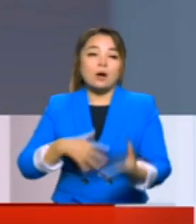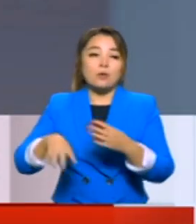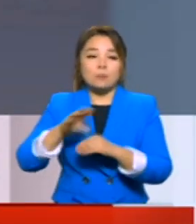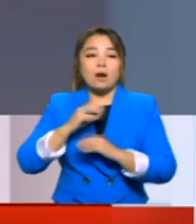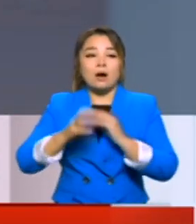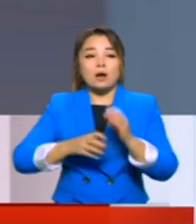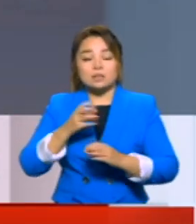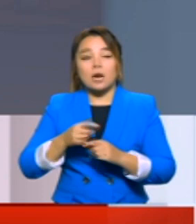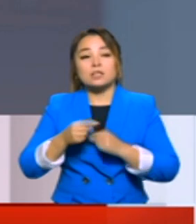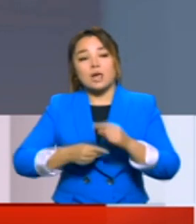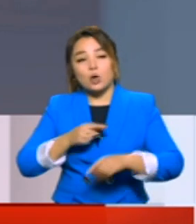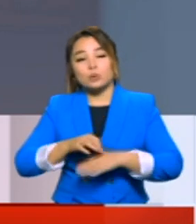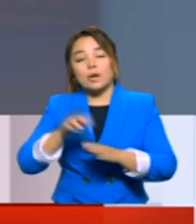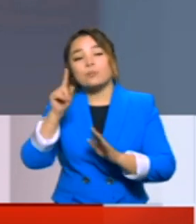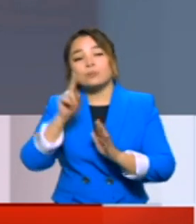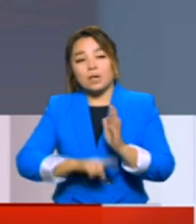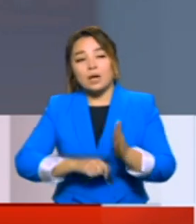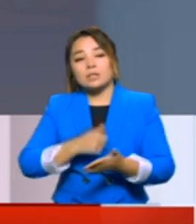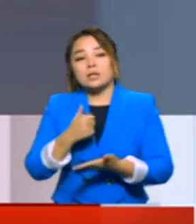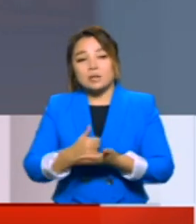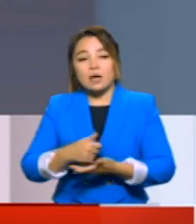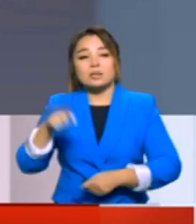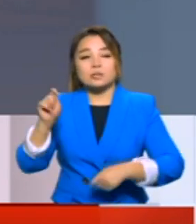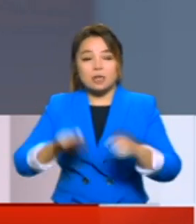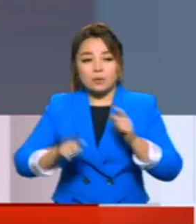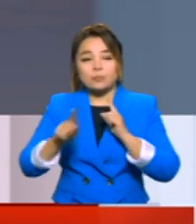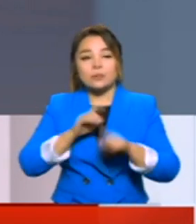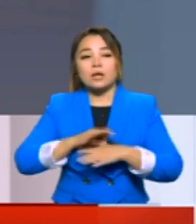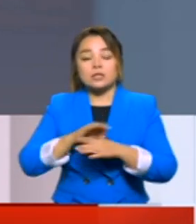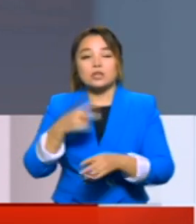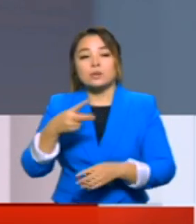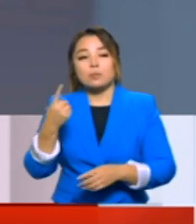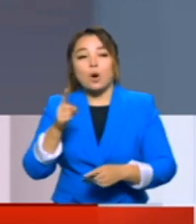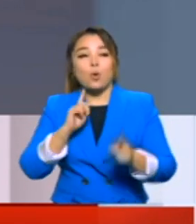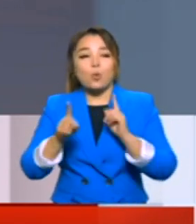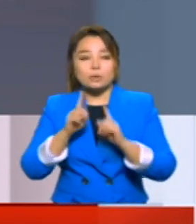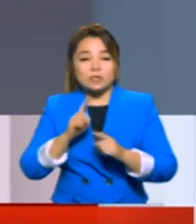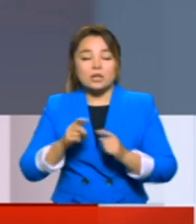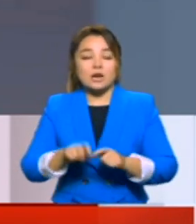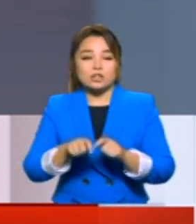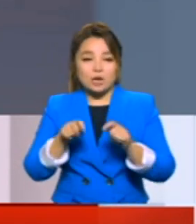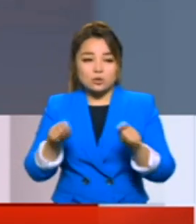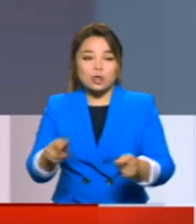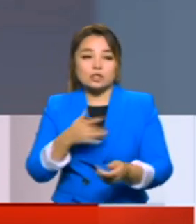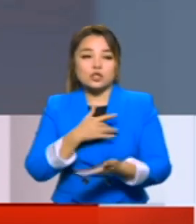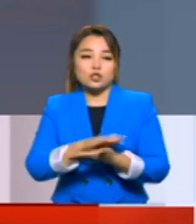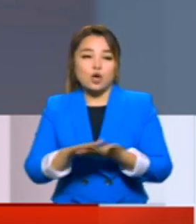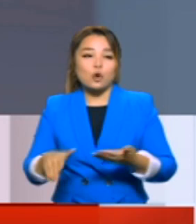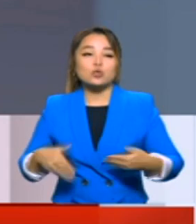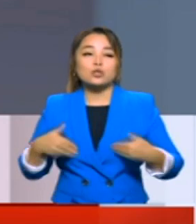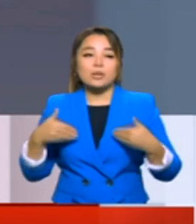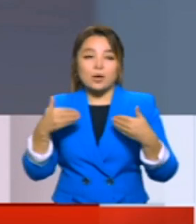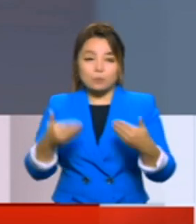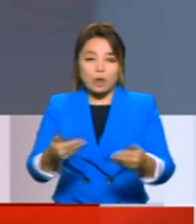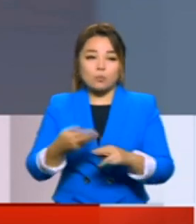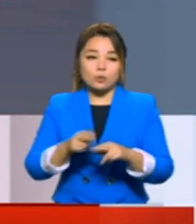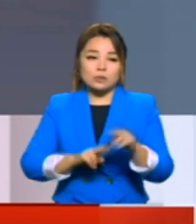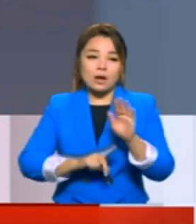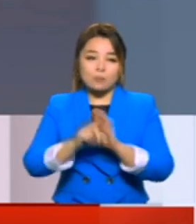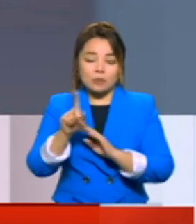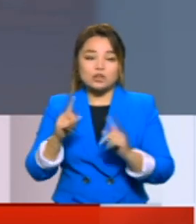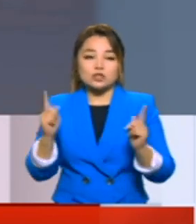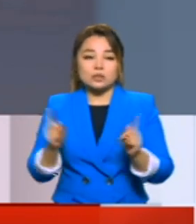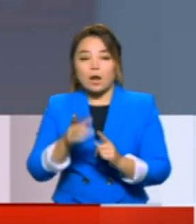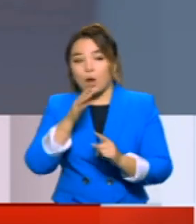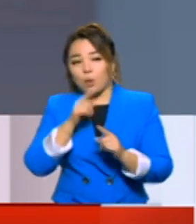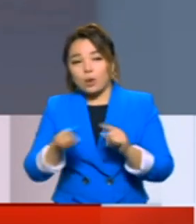Баршаңызды әлемдік және дәстүрлі діндер лидерлері съезі хатшылығының 21-ші отырысының ашылуымен шын жүректен құттықтаймын. Бұл бастама қысқа уақыт